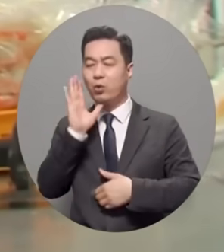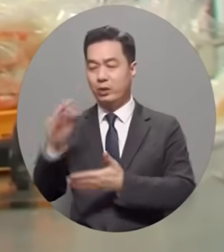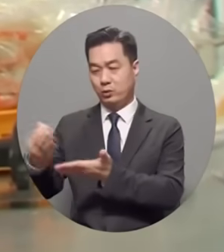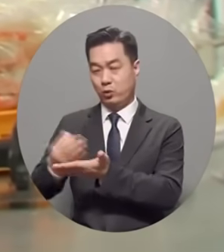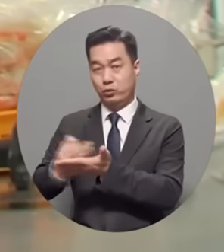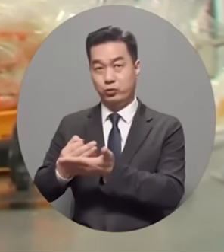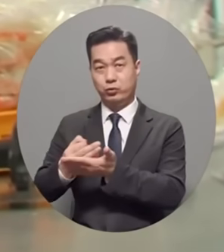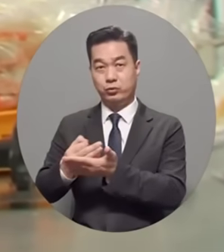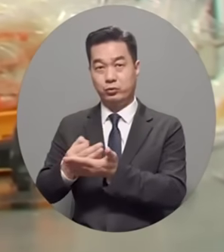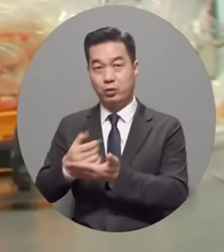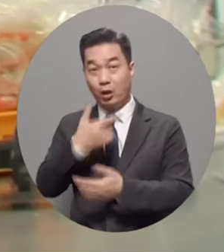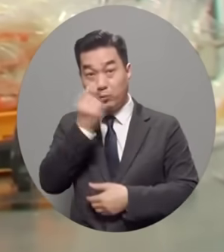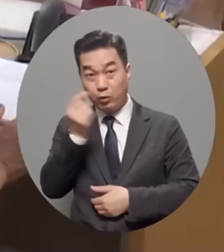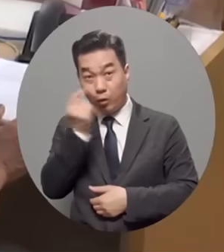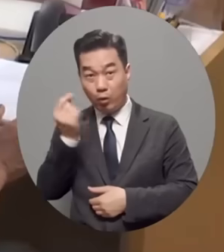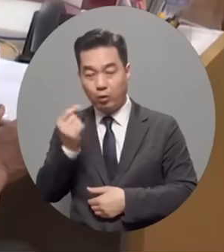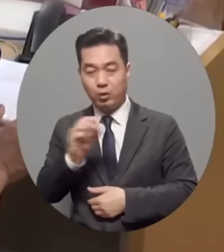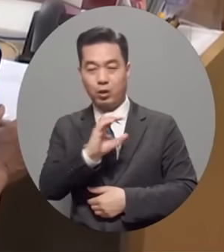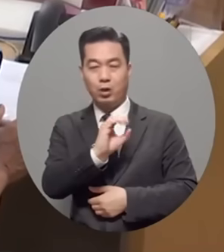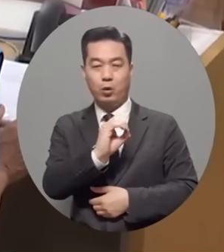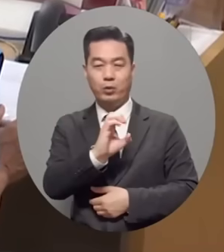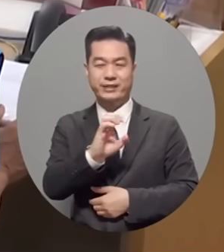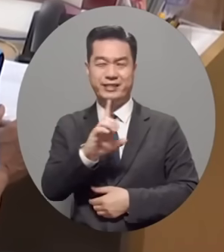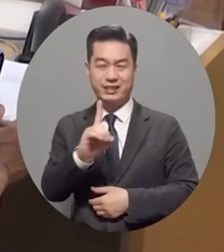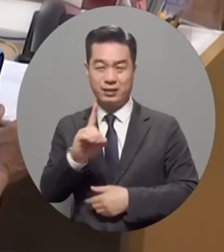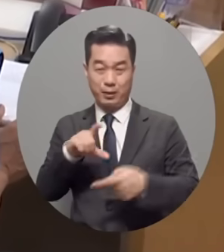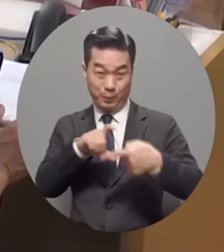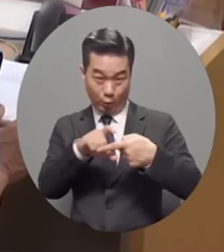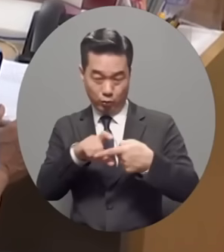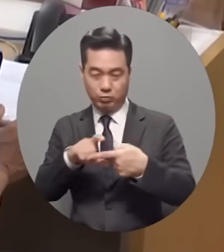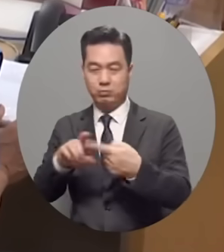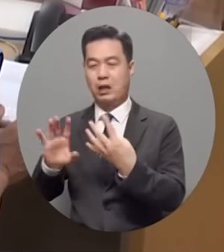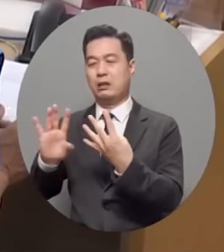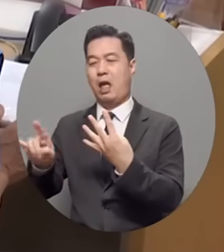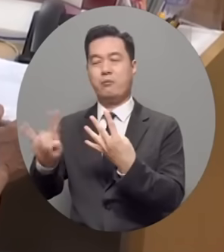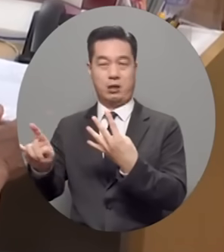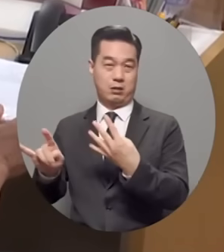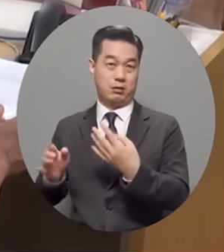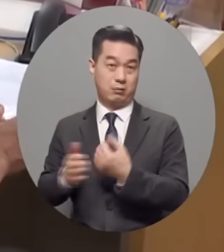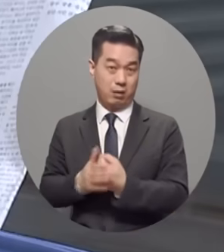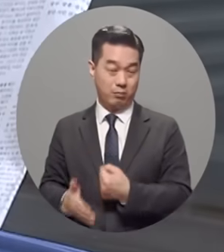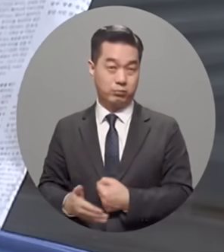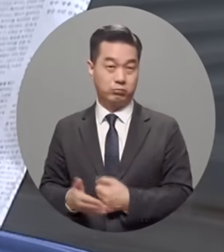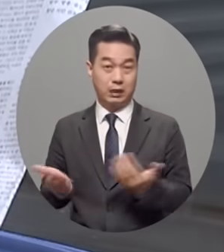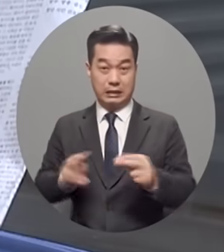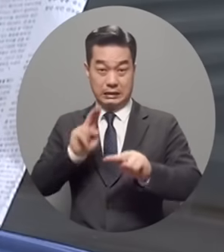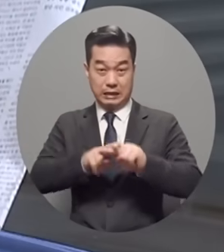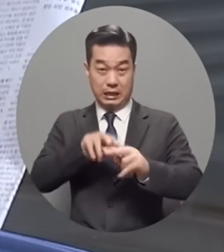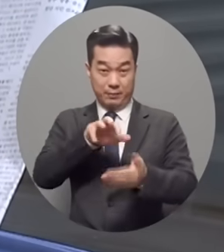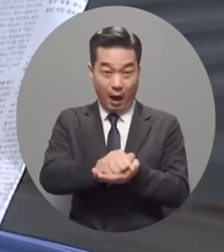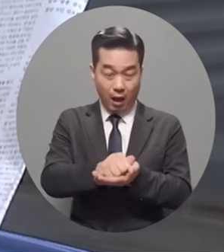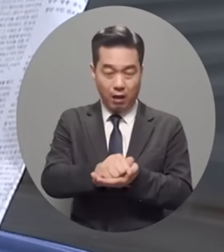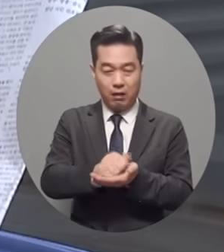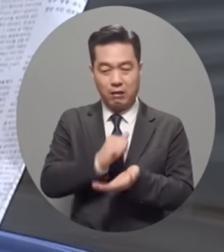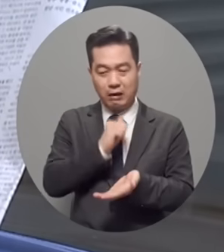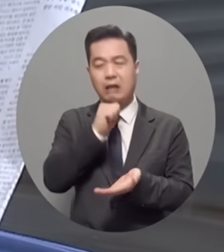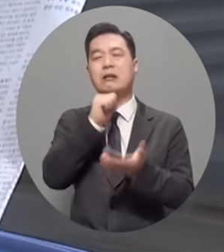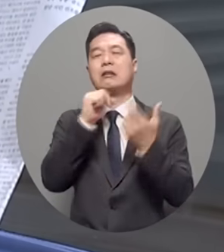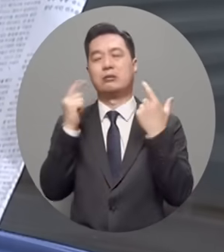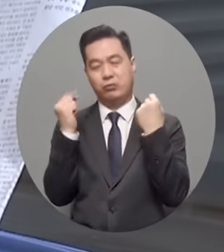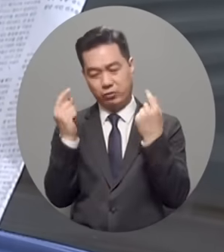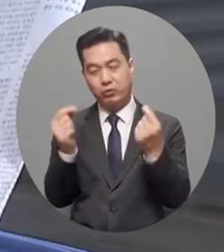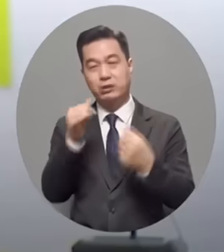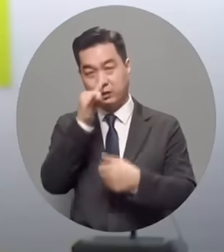평균의 3배에 달합니다. 노후 대비가 안 돼 일을 해야 하는데 일자리를 잡아도 빈곤에서 벗어나기 어렵다는